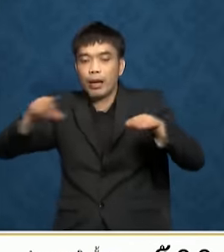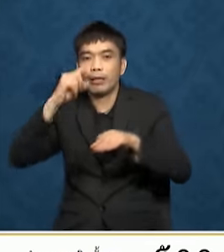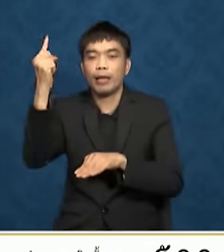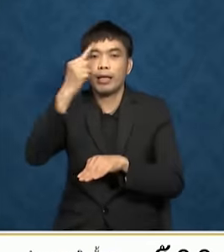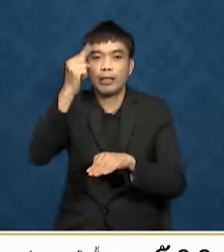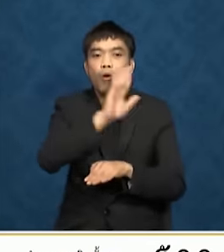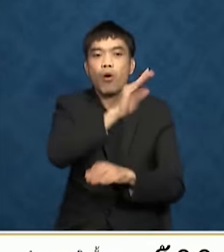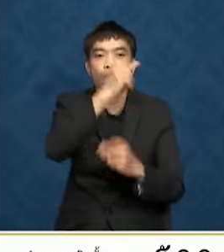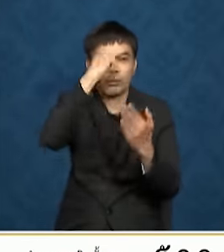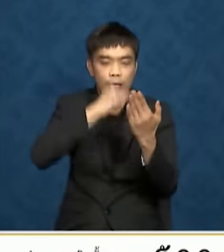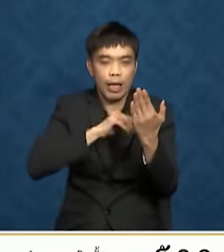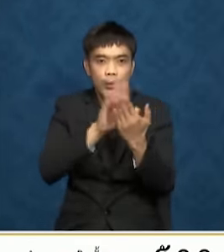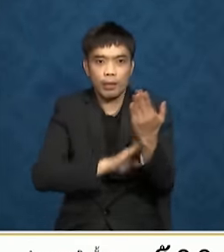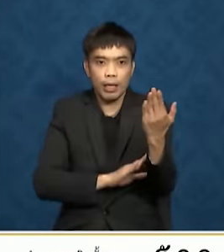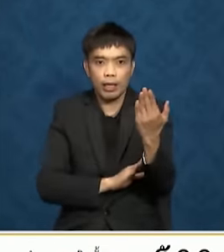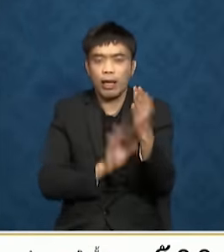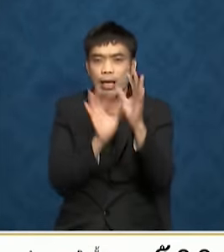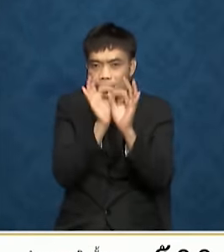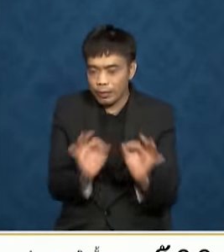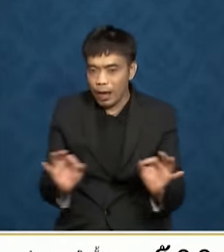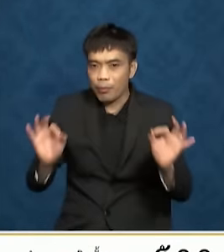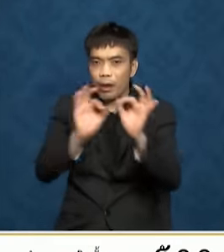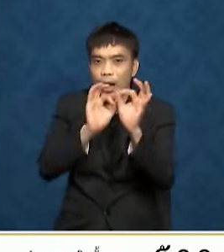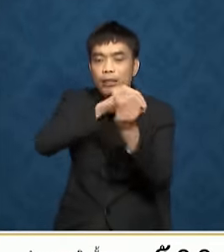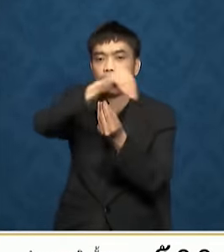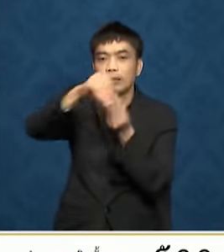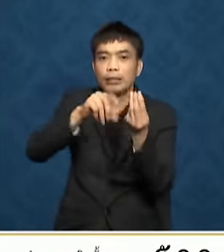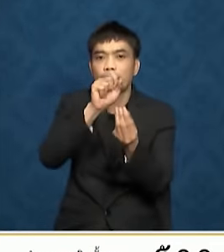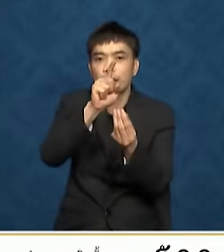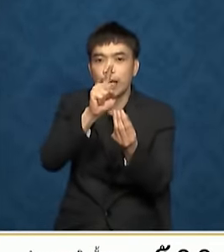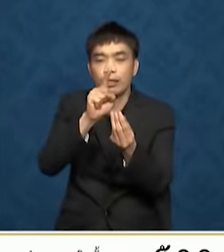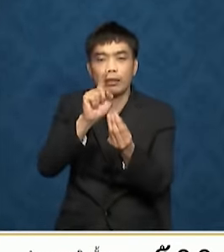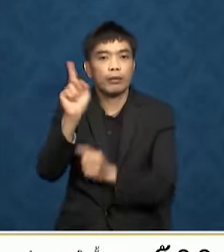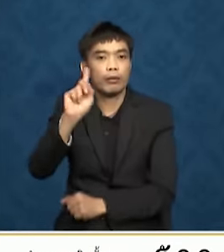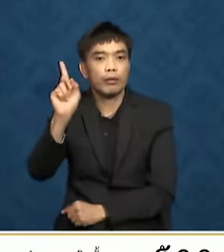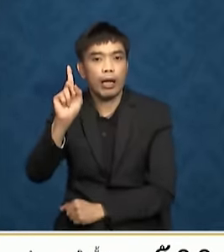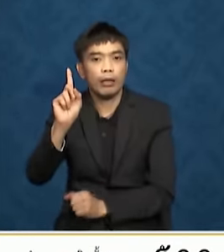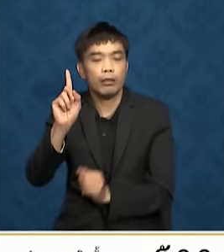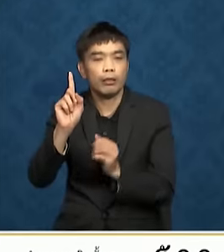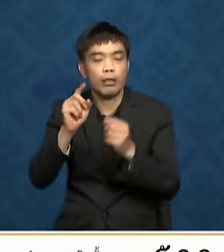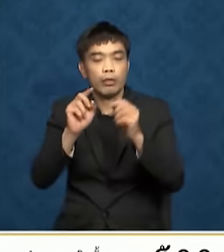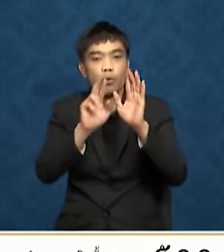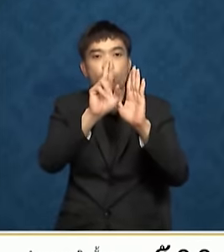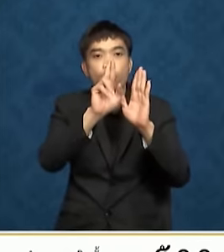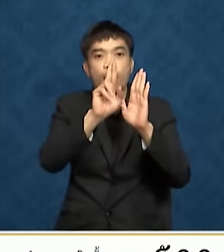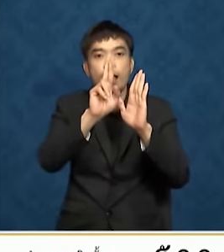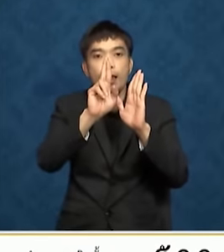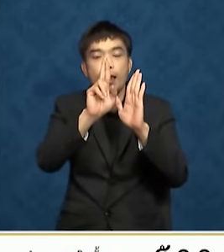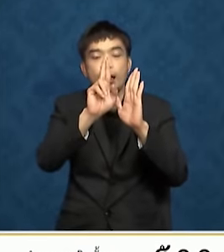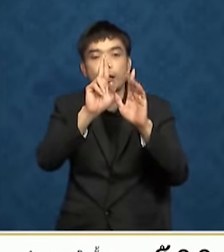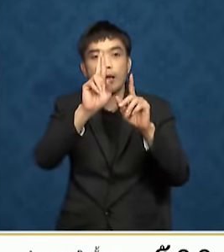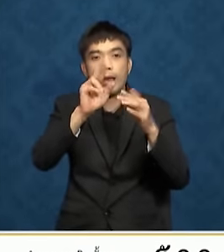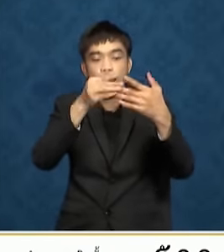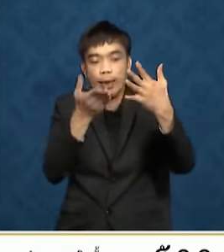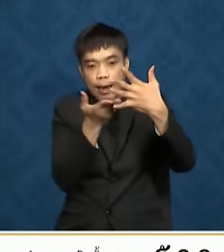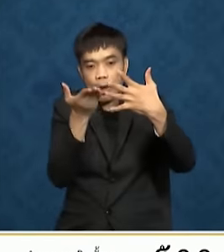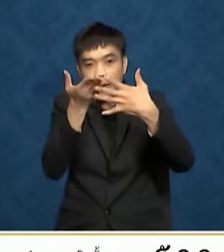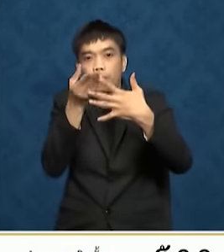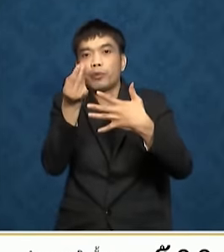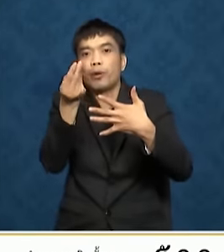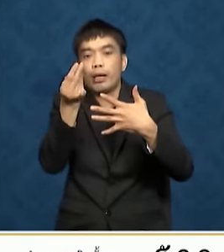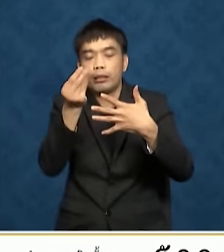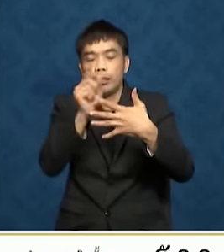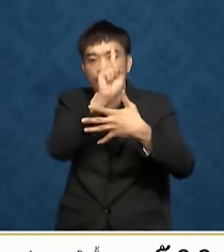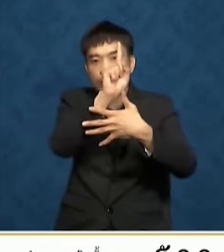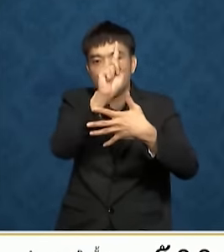ไทยเครื่องจักรเศรษฐกิจตัวสุดท้ายของประเทศไทยอยู่อันดับที่เท่าไหร่ถ้าในฝั่งของความต้องการการมาเที่ยวอยู่อันดับ 1